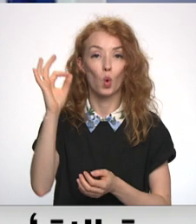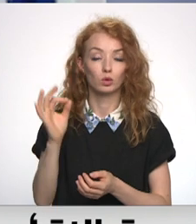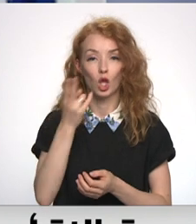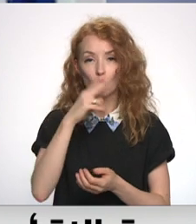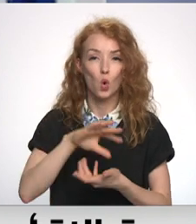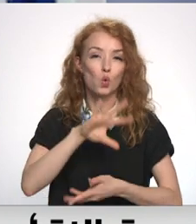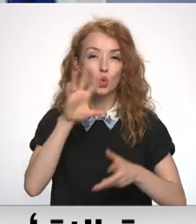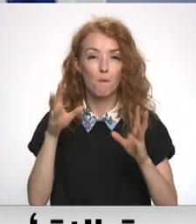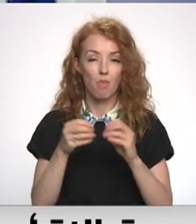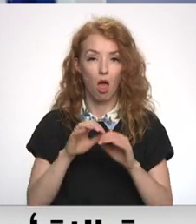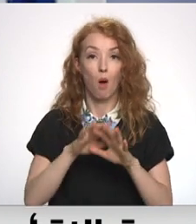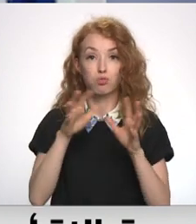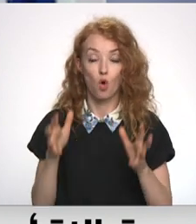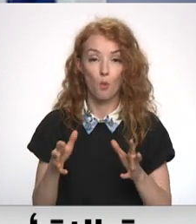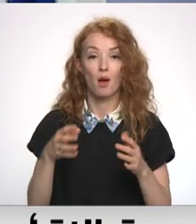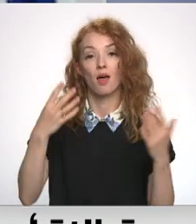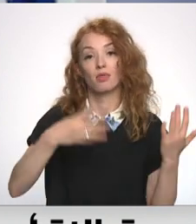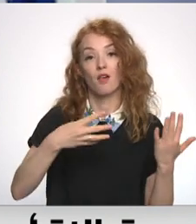kopējā kūdras apjoma. Attiecīgi